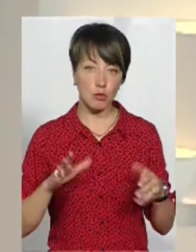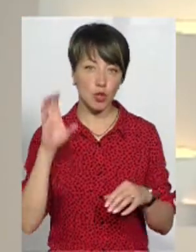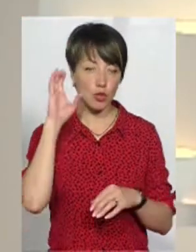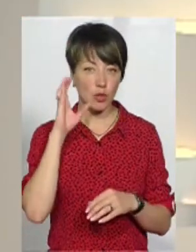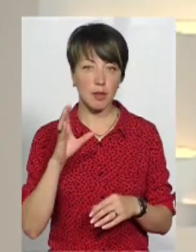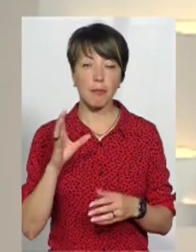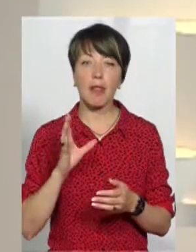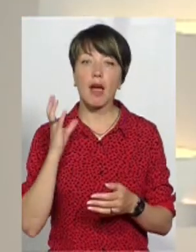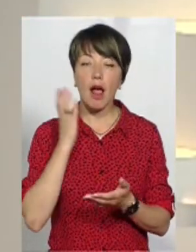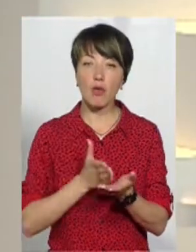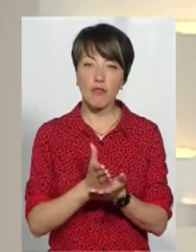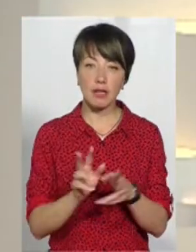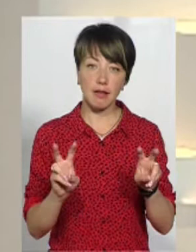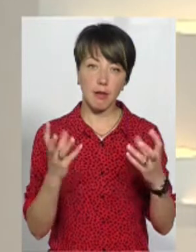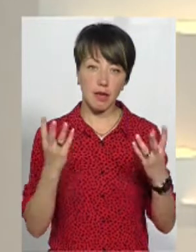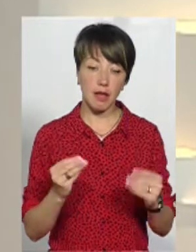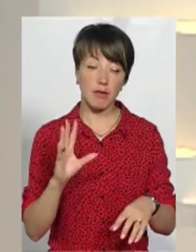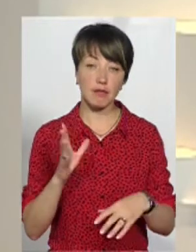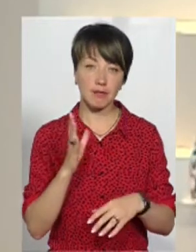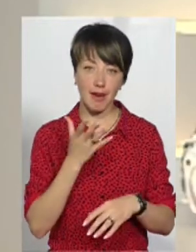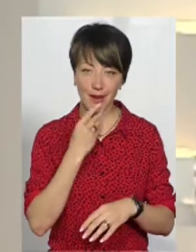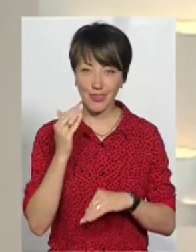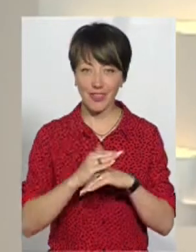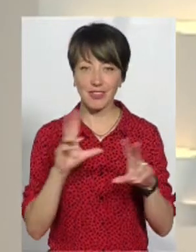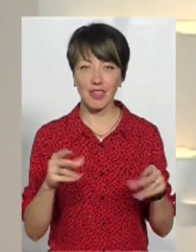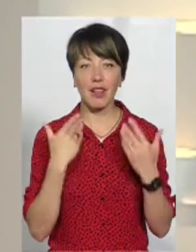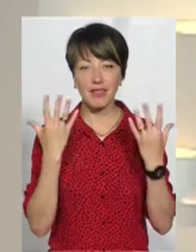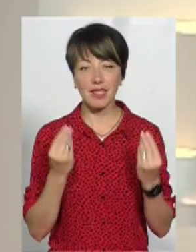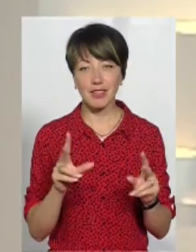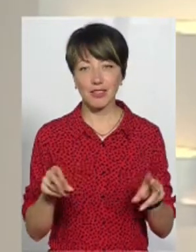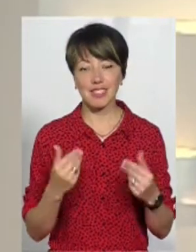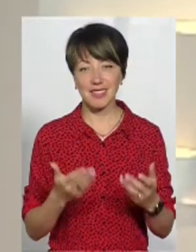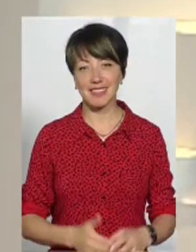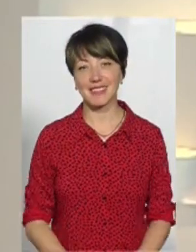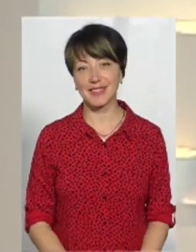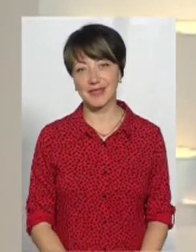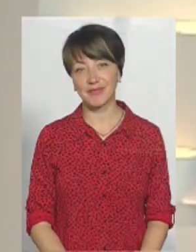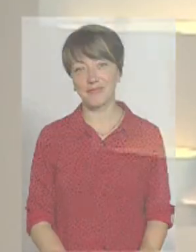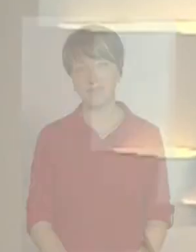буде слухати радіоверсію «Теми дня». Усім гарного вечора, вдалих вихідних і нехай щастить.